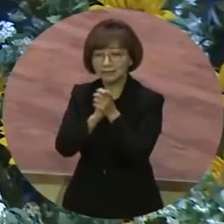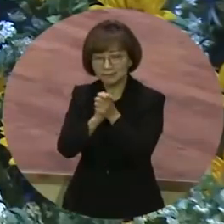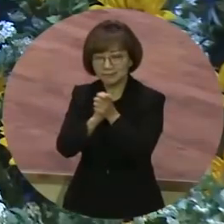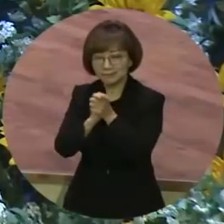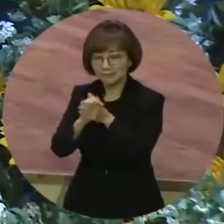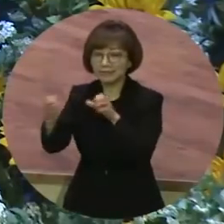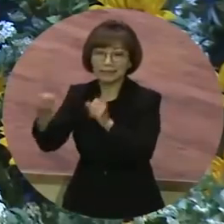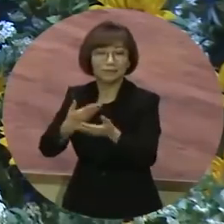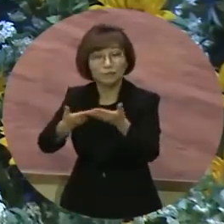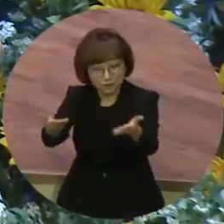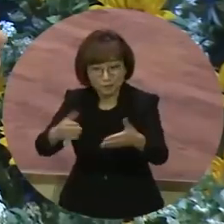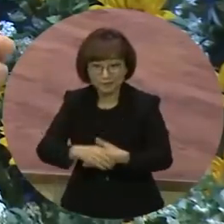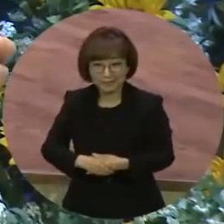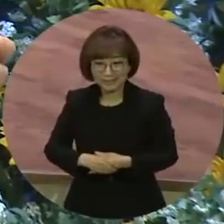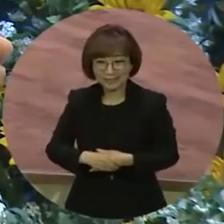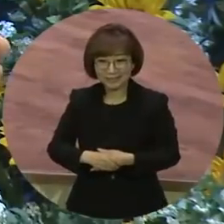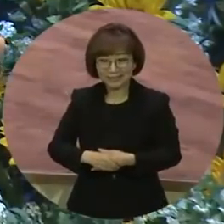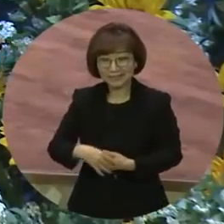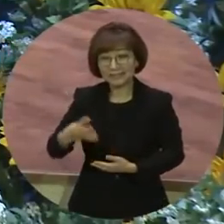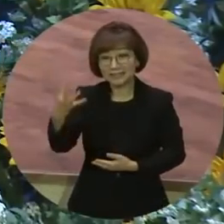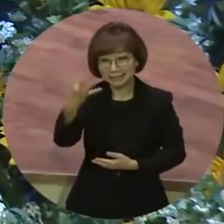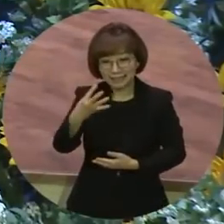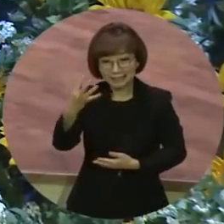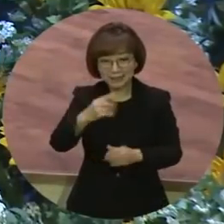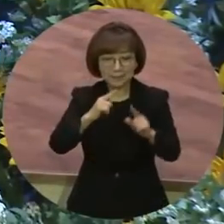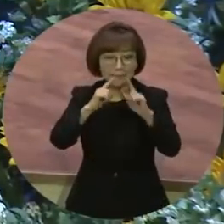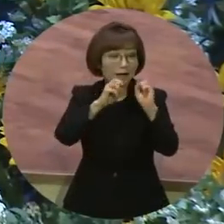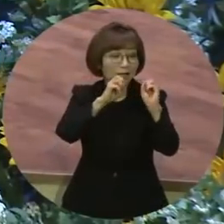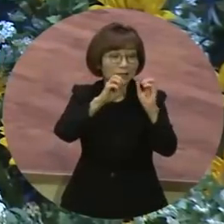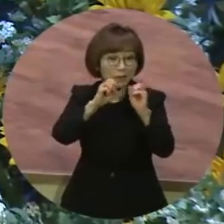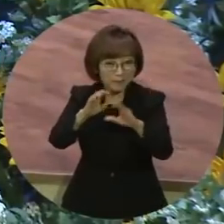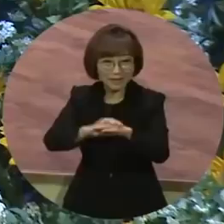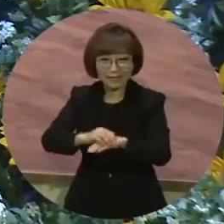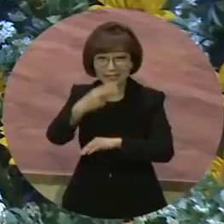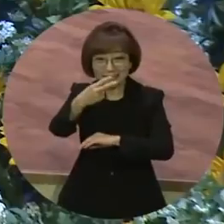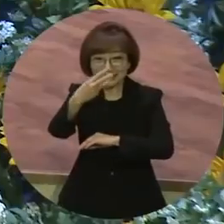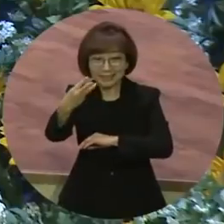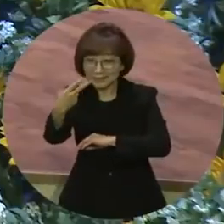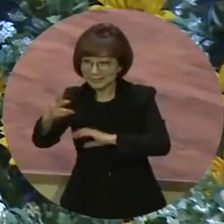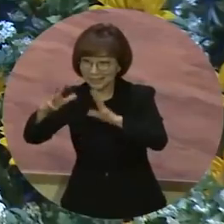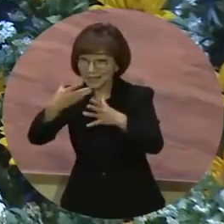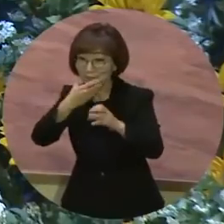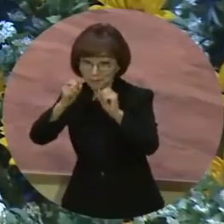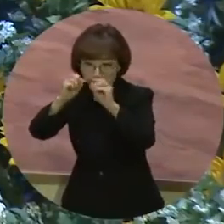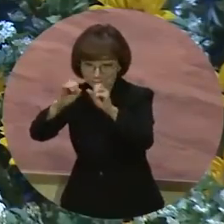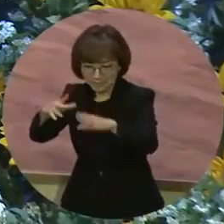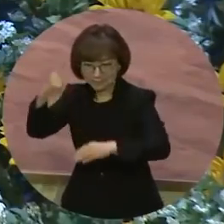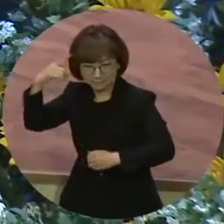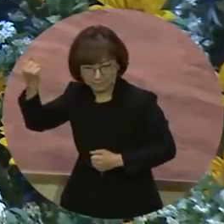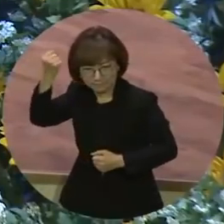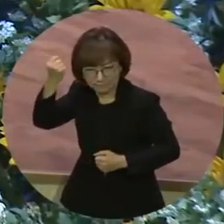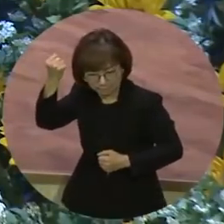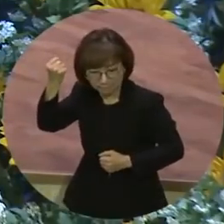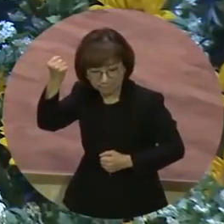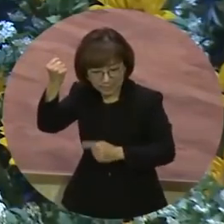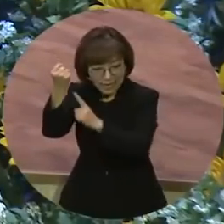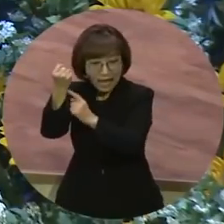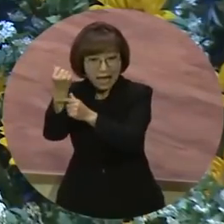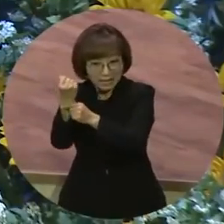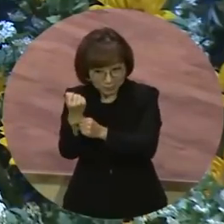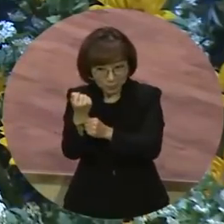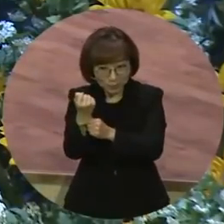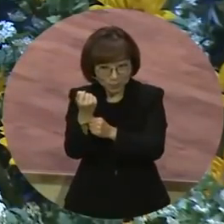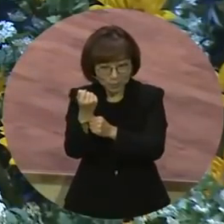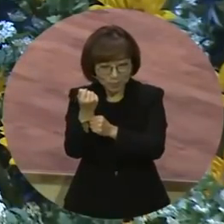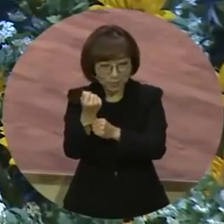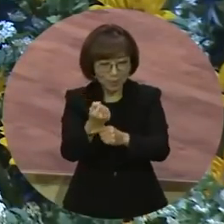사천 말씀 운동과 237 나라 복음하다. 여기에 방향 맞추어서 나가는 직장, 여기에 방향 맞추어 나가는